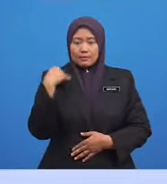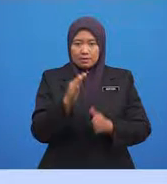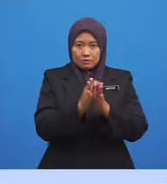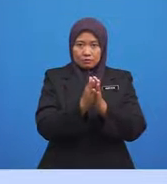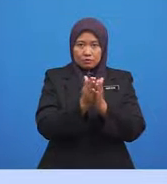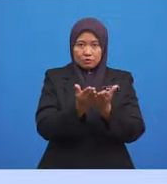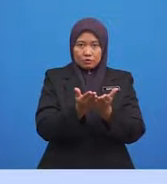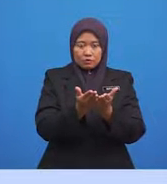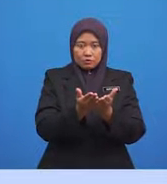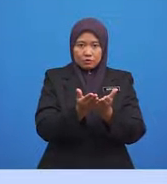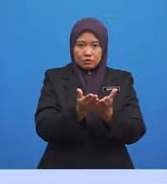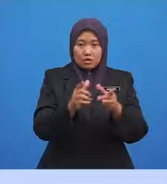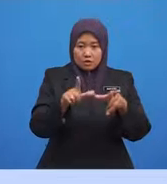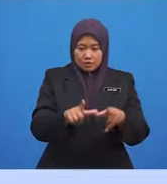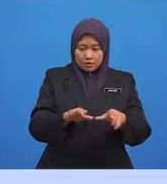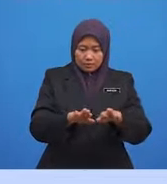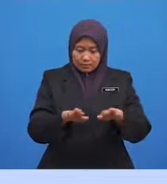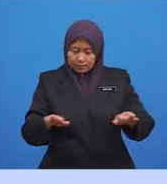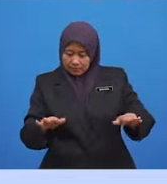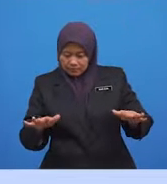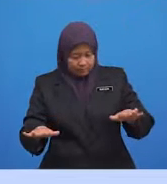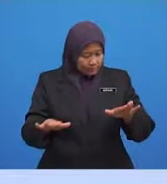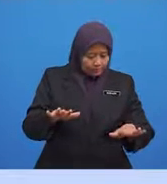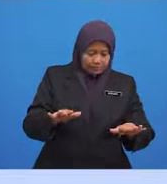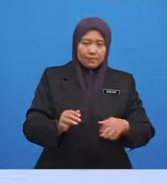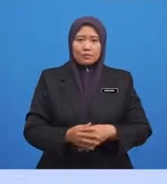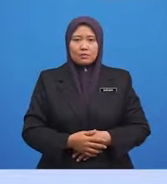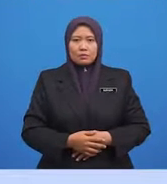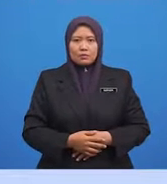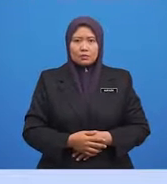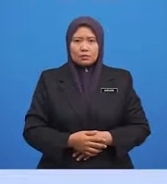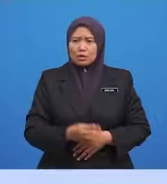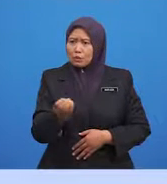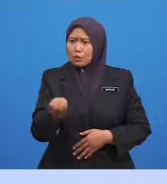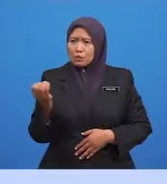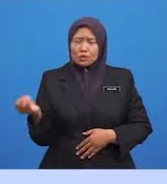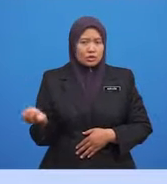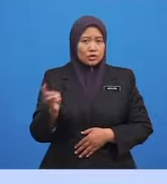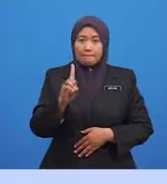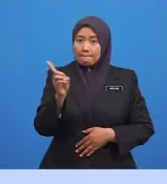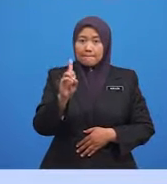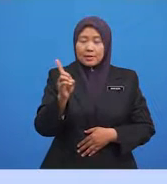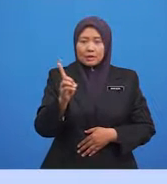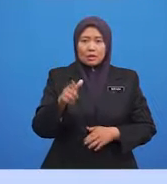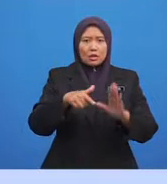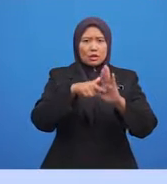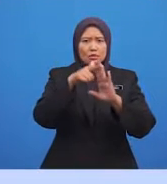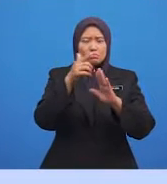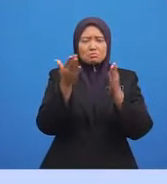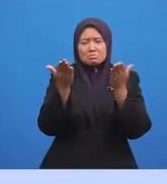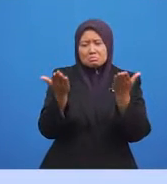yang diletakkan bersebelahan. Soalan cikgu, objek yang manakah lebih